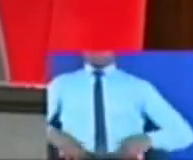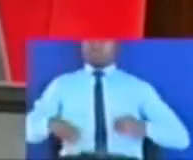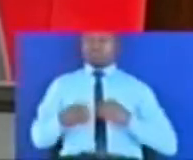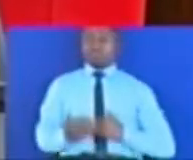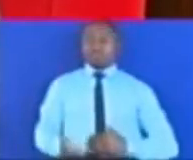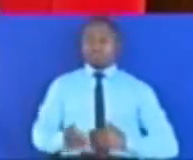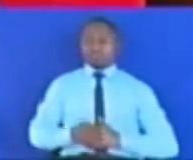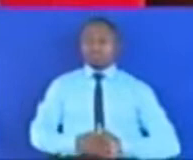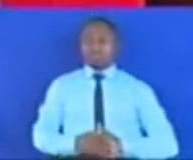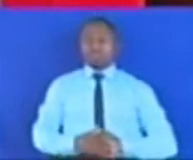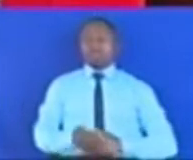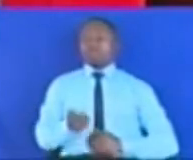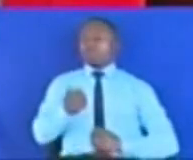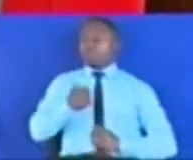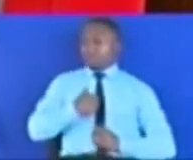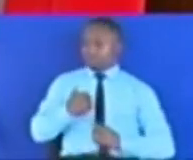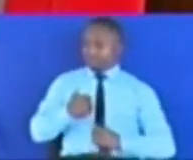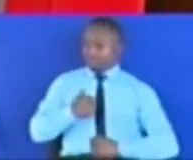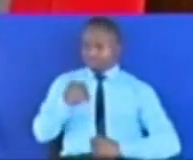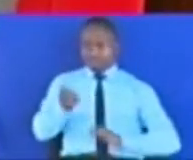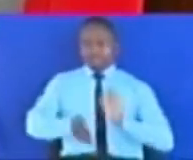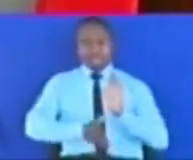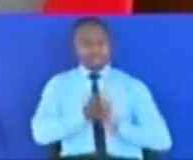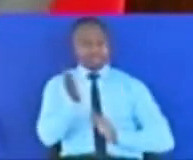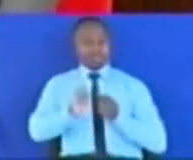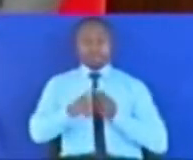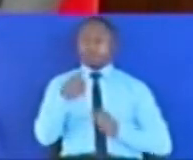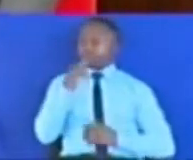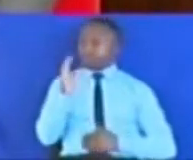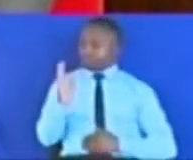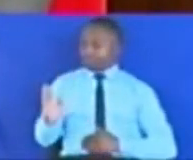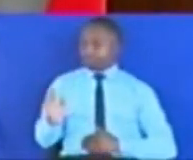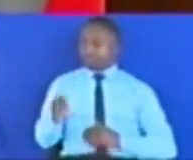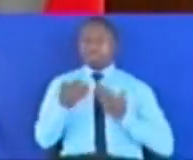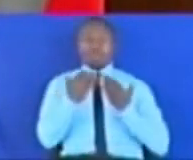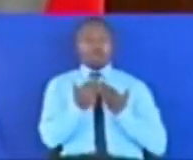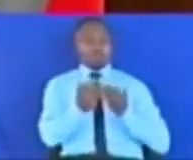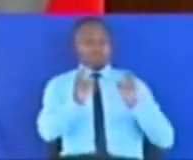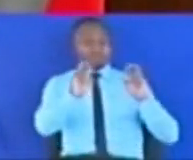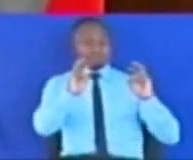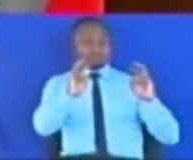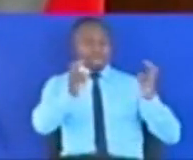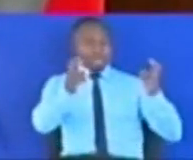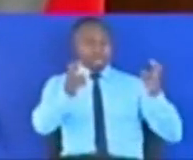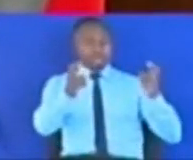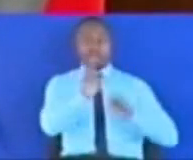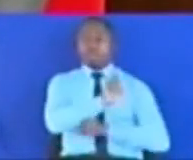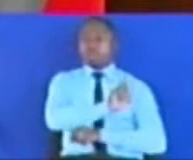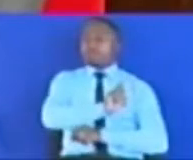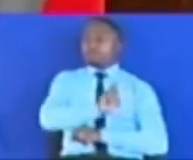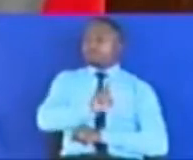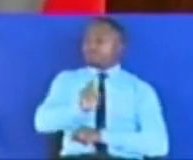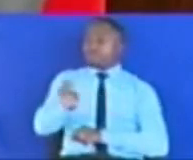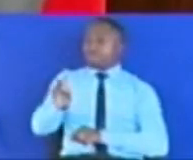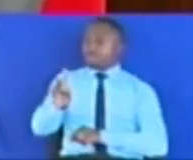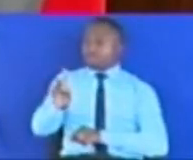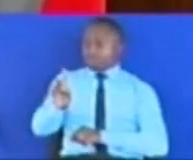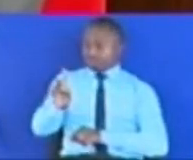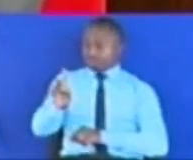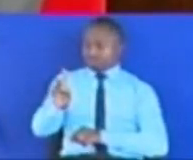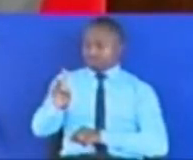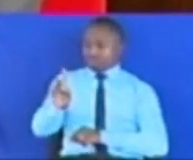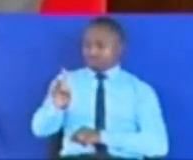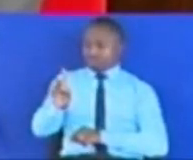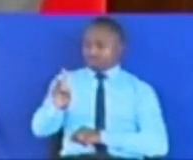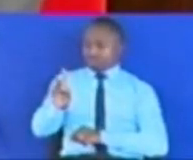Speaker, mimi nianze kwa kusema, naomba ninukuu dira na dhima ya Wizara